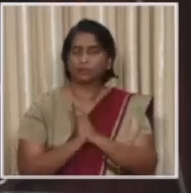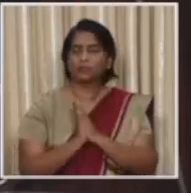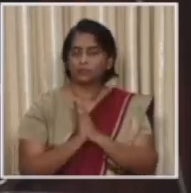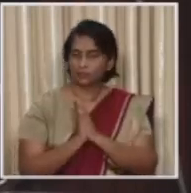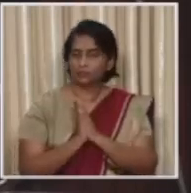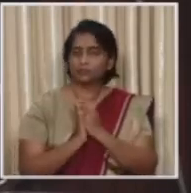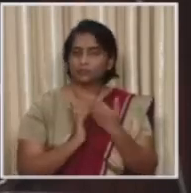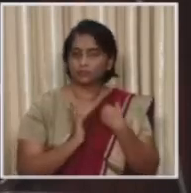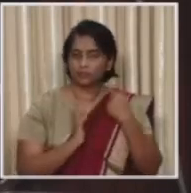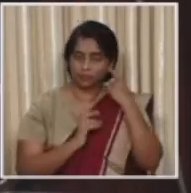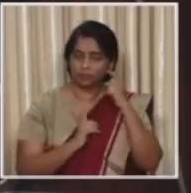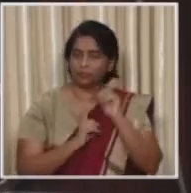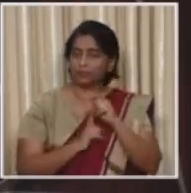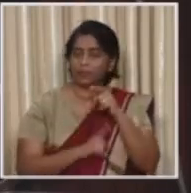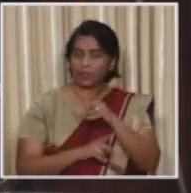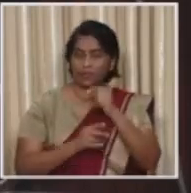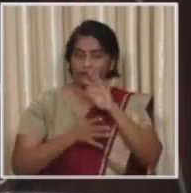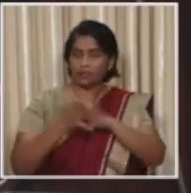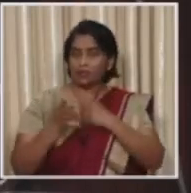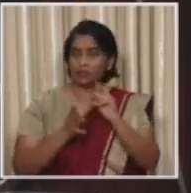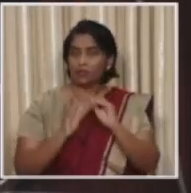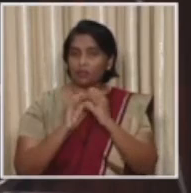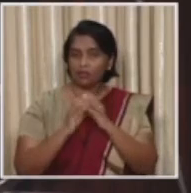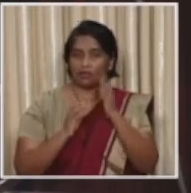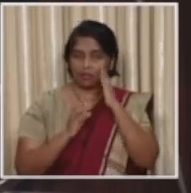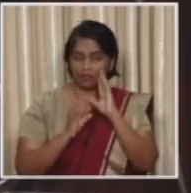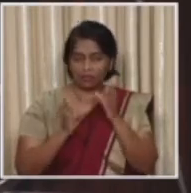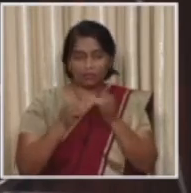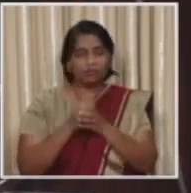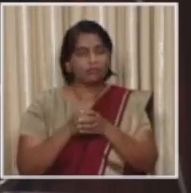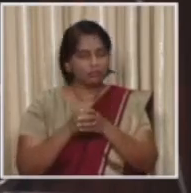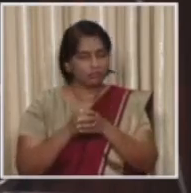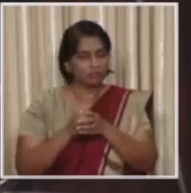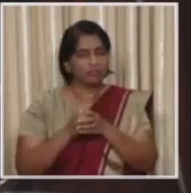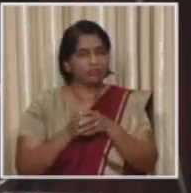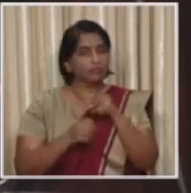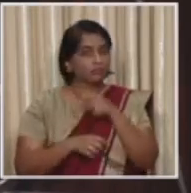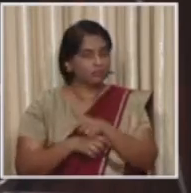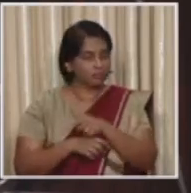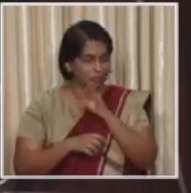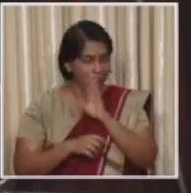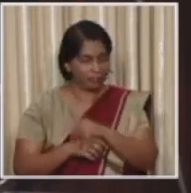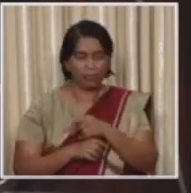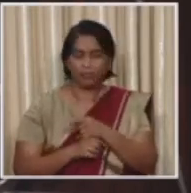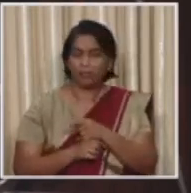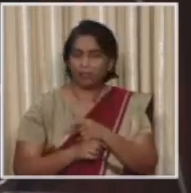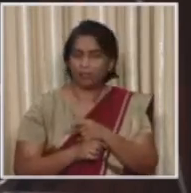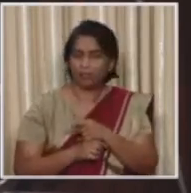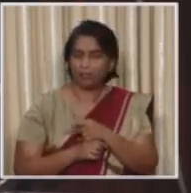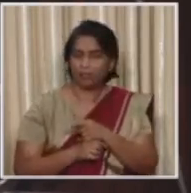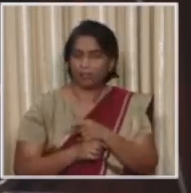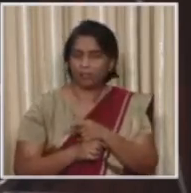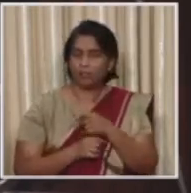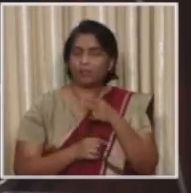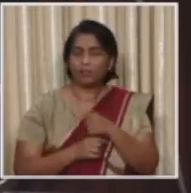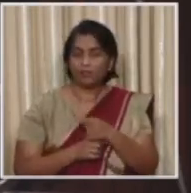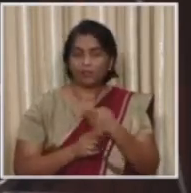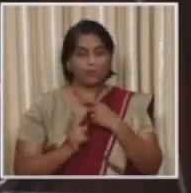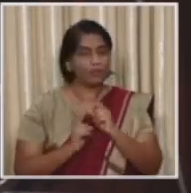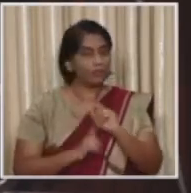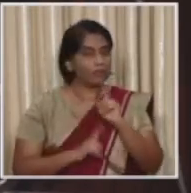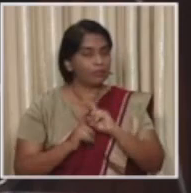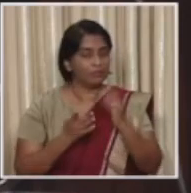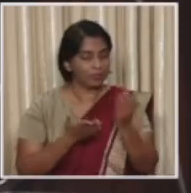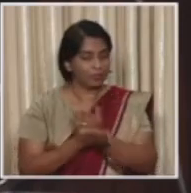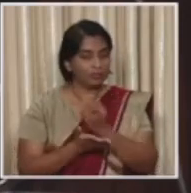කියලා. අපි හිතනවා මේ මේ අයවැය කාර්යාලයේ ස්වාධීනත්වයේ රැඳෙන්න නම් මේ සම්බන්ධයෙන් ඒ අපි පාර්ලිමේන්තුවෙන් වෙන්